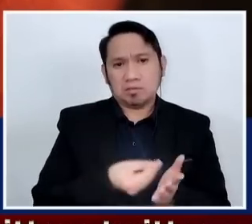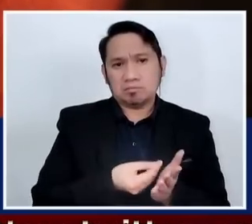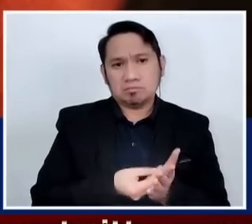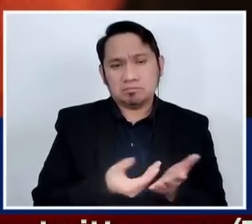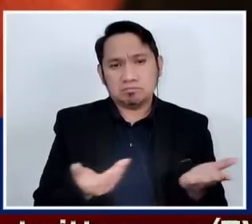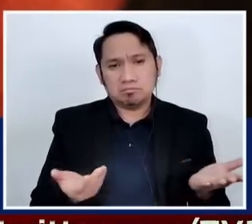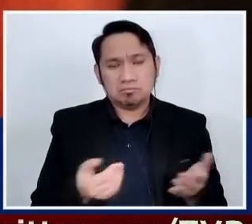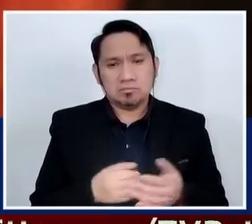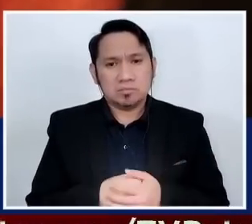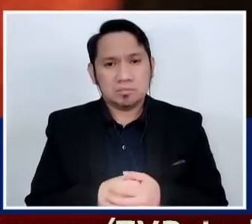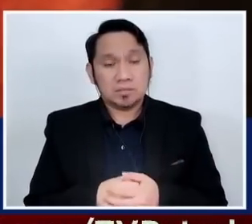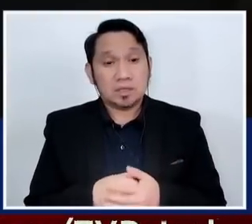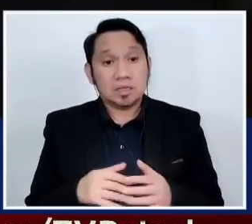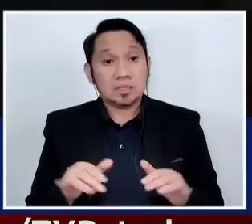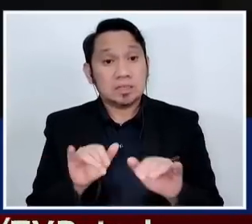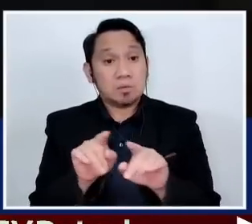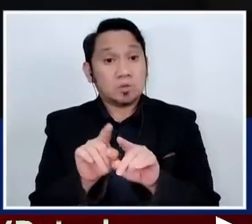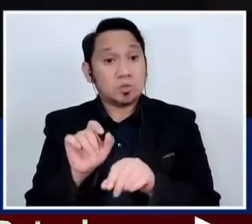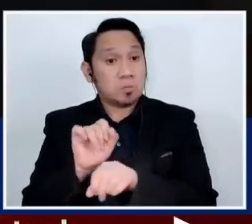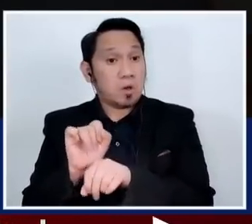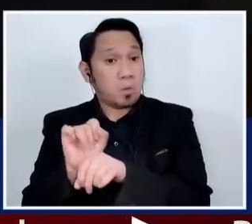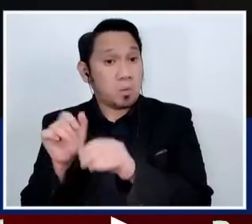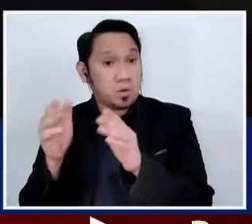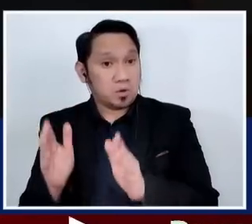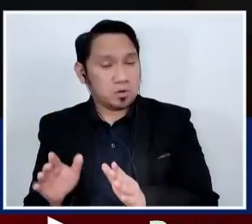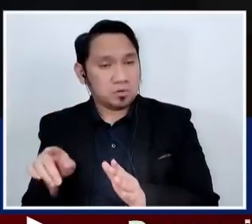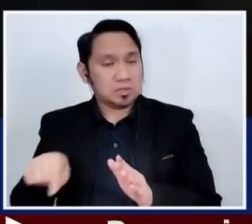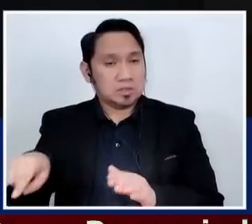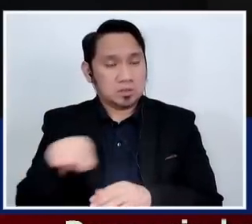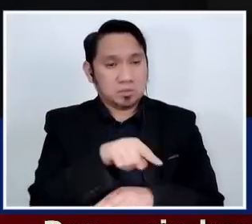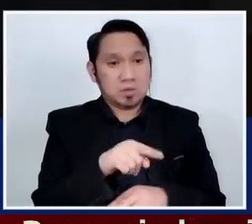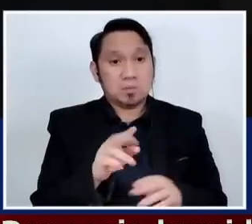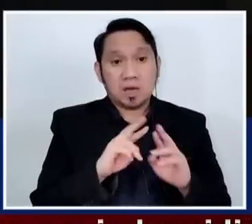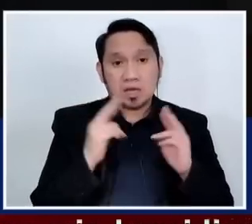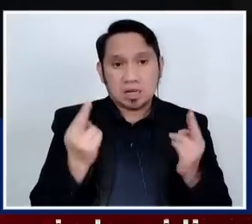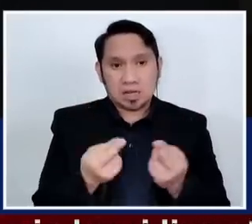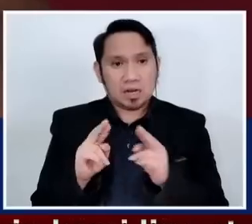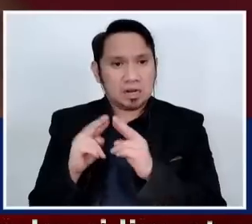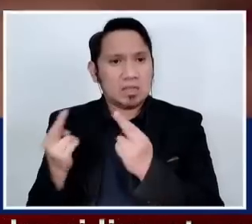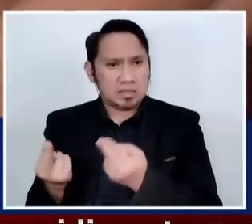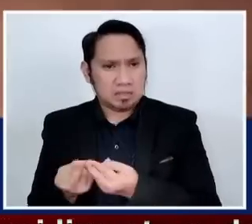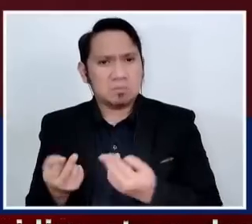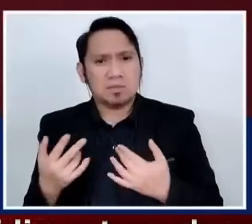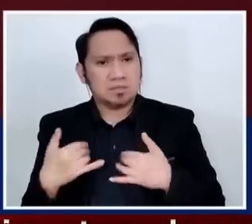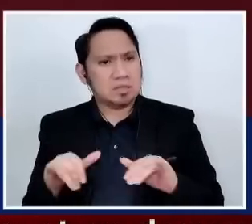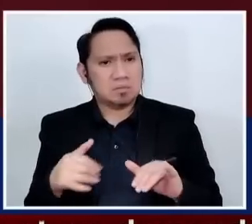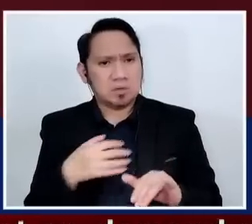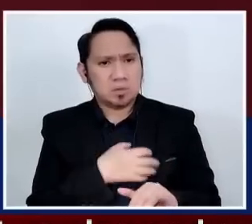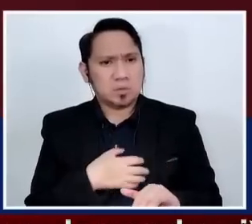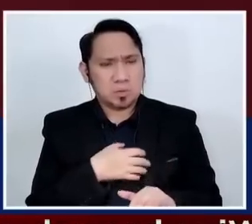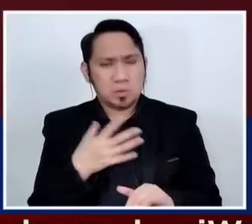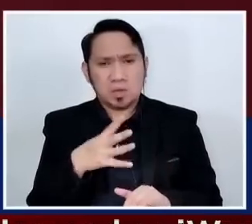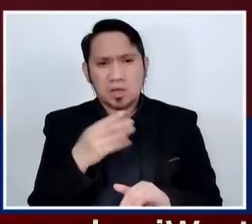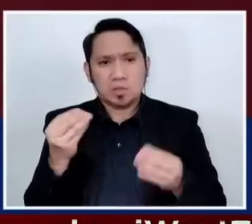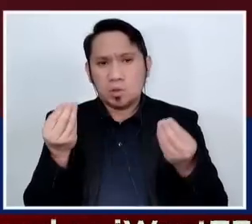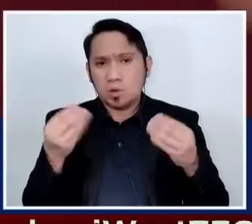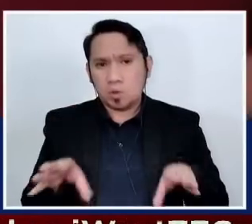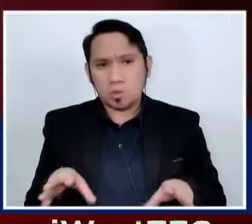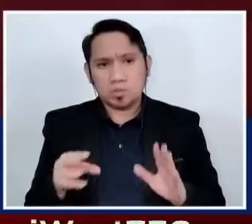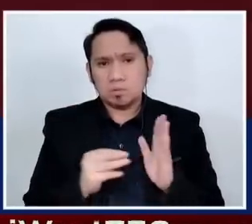mga katrabaho, nagreklamo rin sa NBI ang sariling mga kaanak na mag-asawang suspect na nawalan din ng milyon-milyong